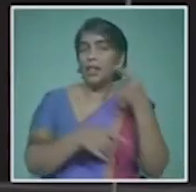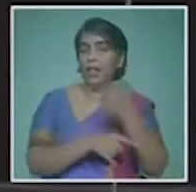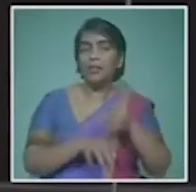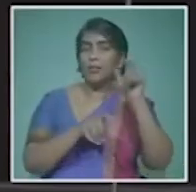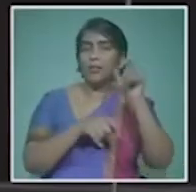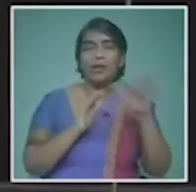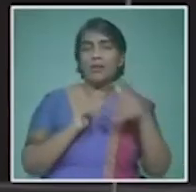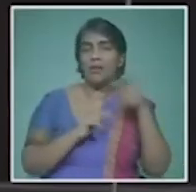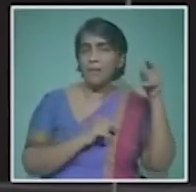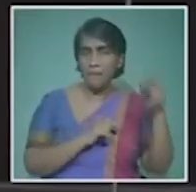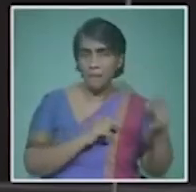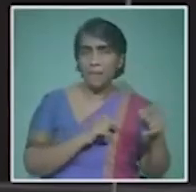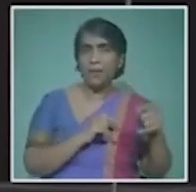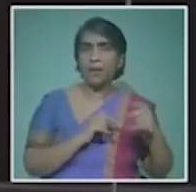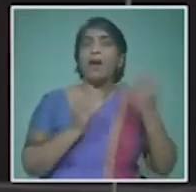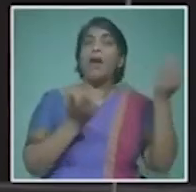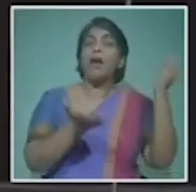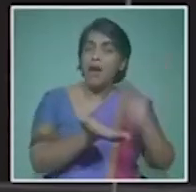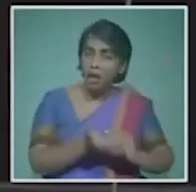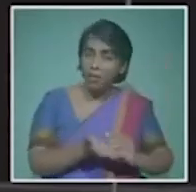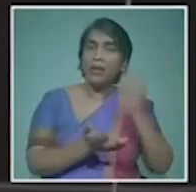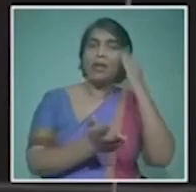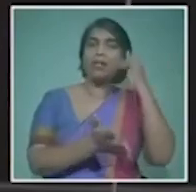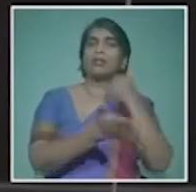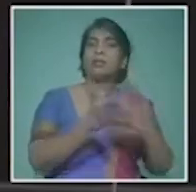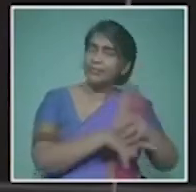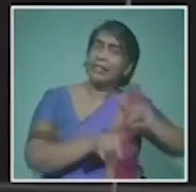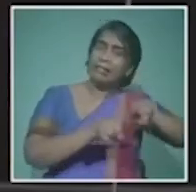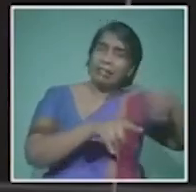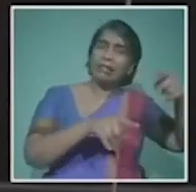කරන මිනිසු ගමට ඇවිල්ලා ඊළඟටත් කාන්තාවක් රේප් කරනකල් නඩු යනවා